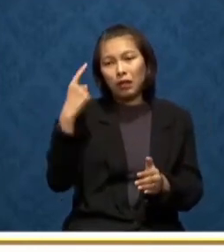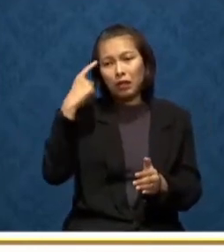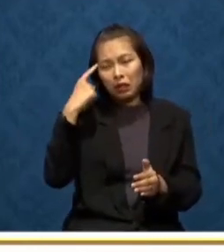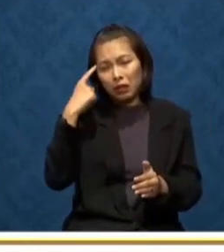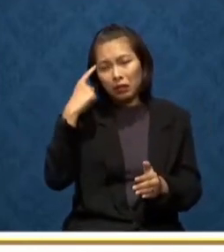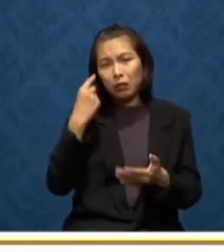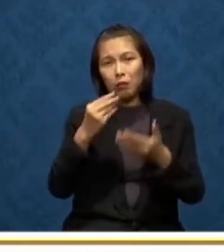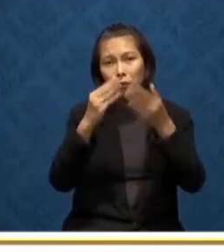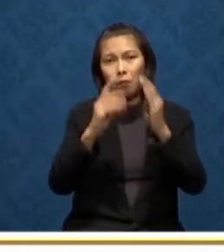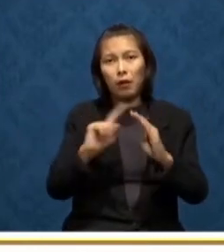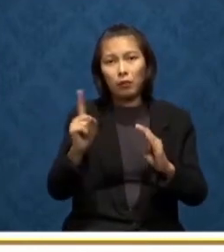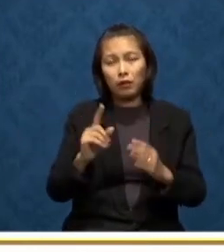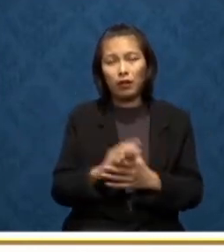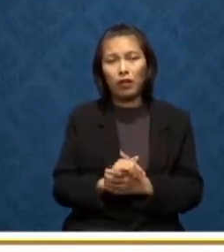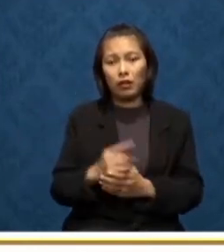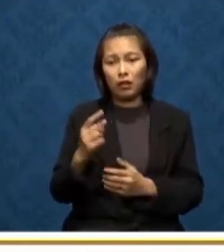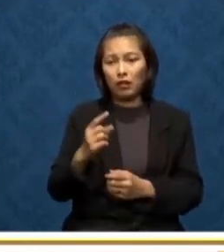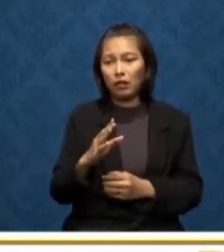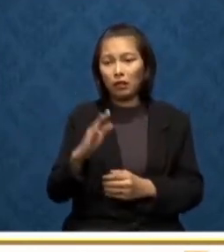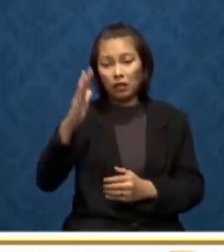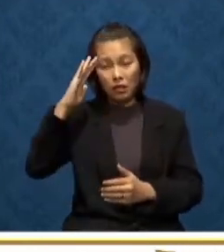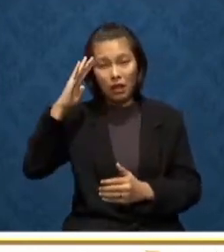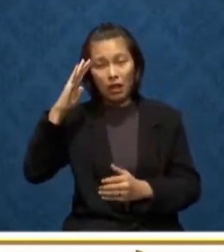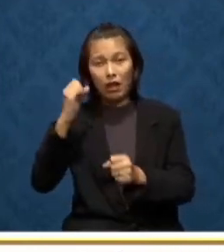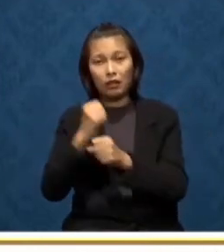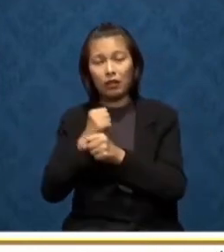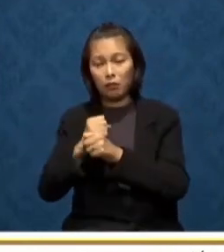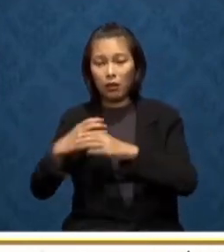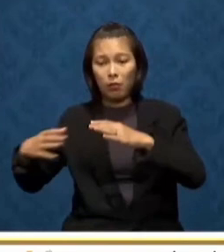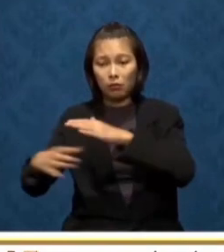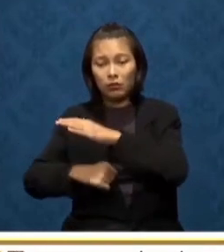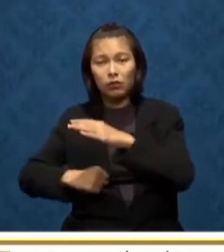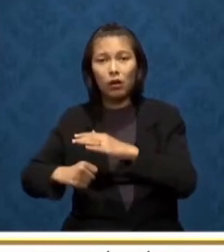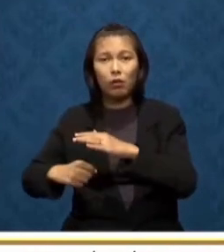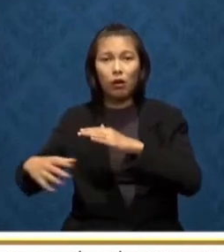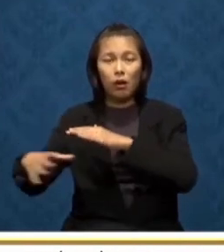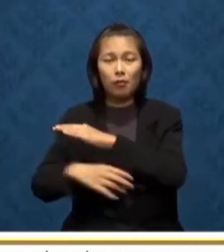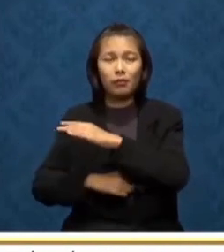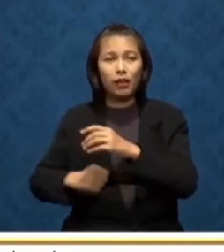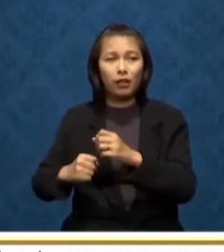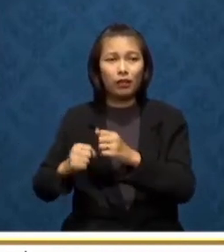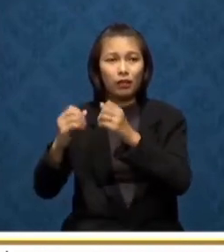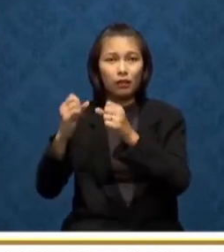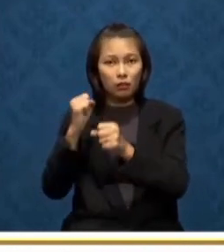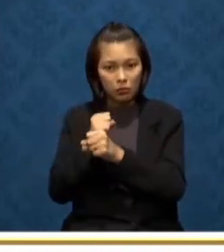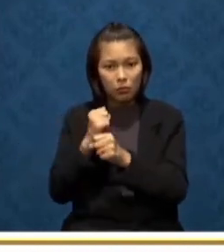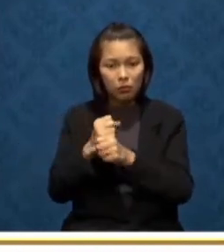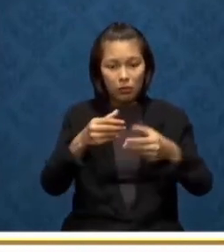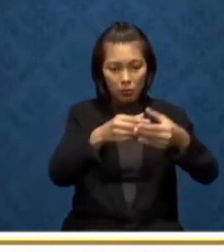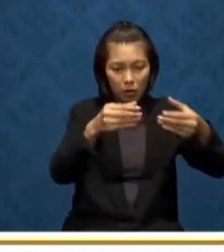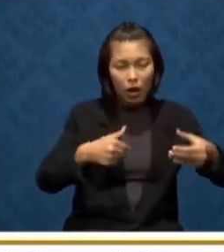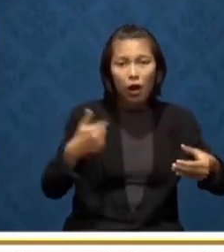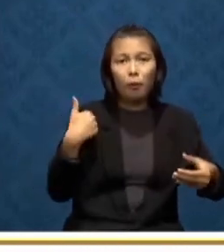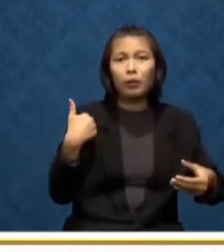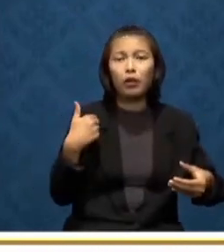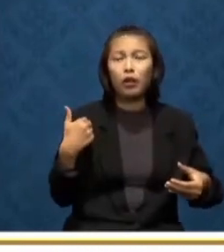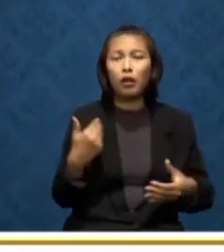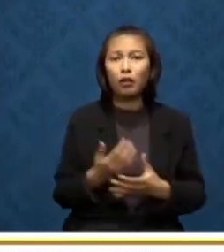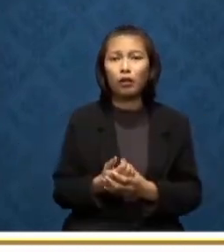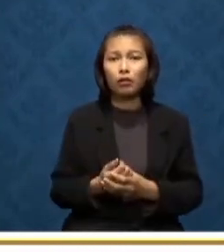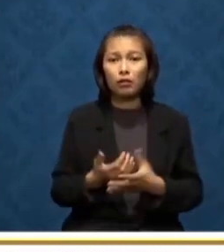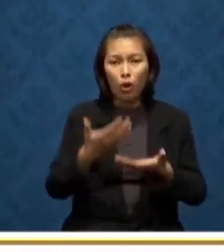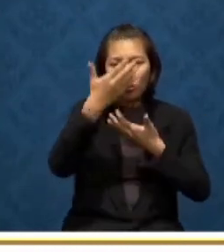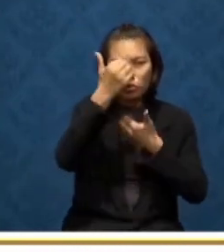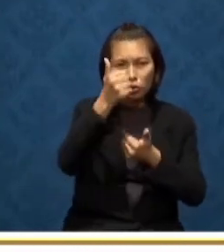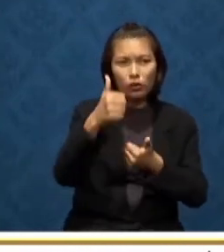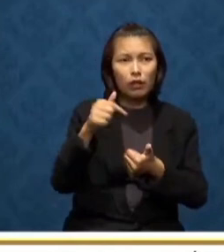ต่อการก่อการกบฏทำรัฐบาลไว้ในลังงานวิจัยของท่านหรือไม่และสนใจเรื่อง